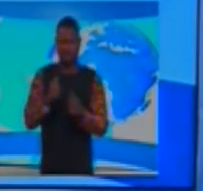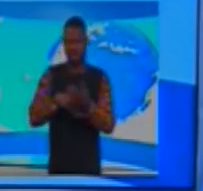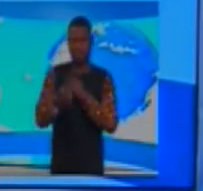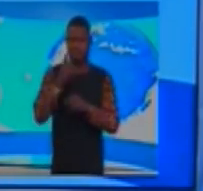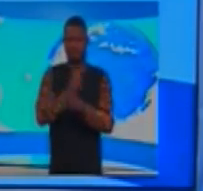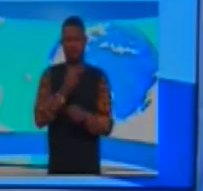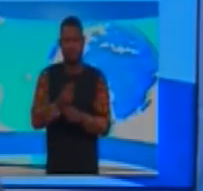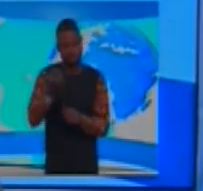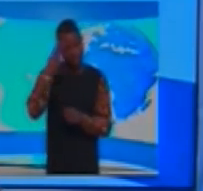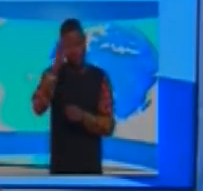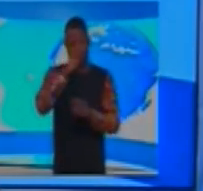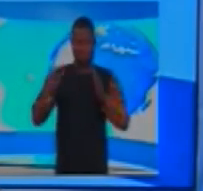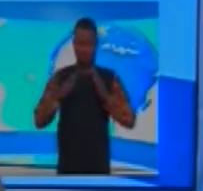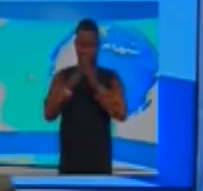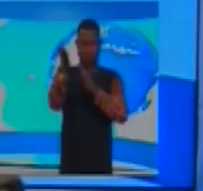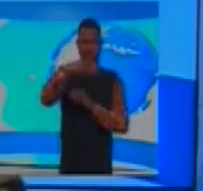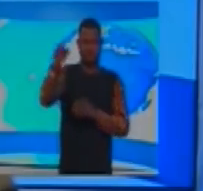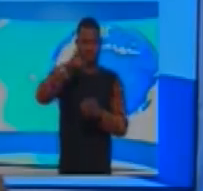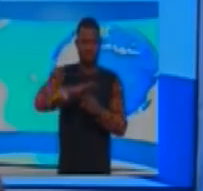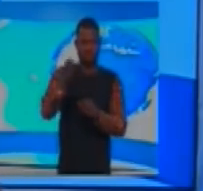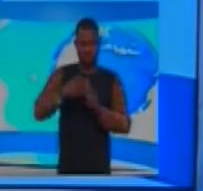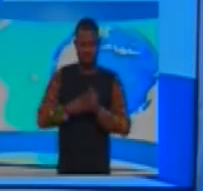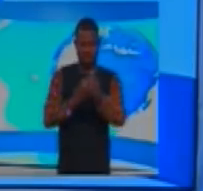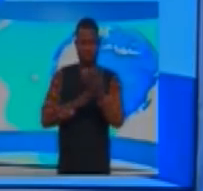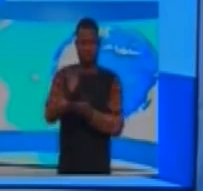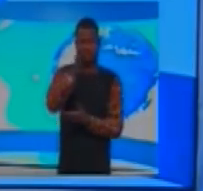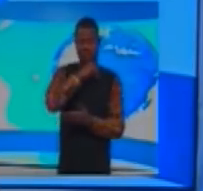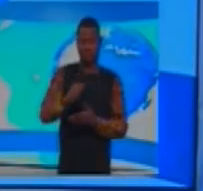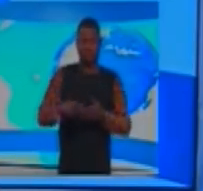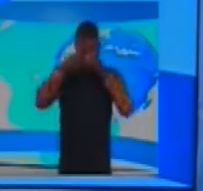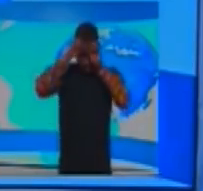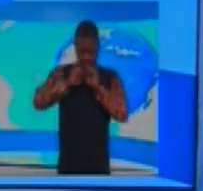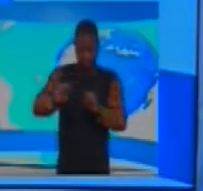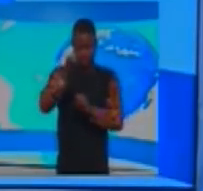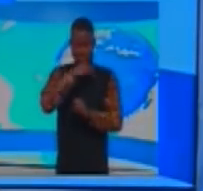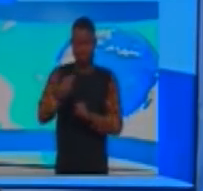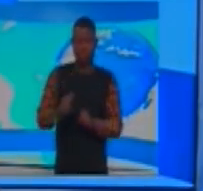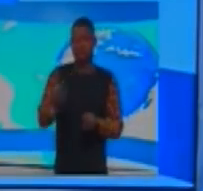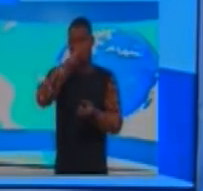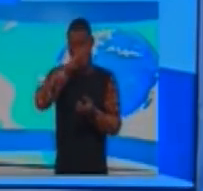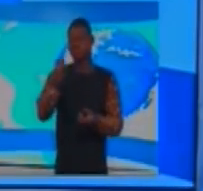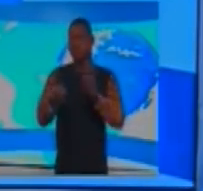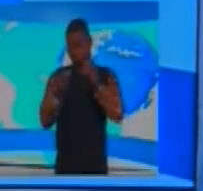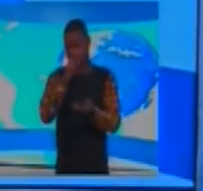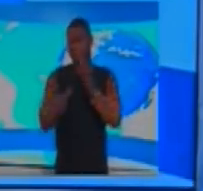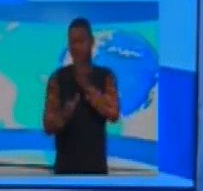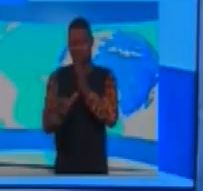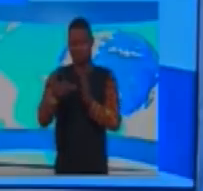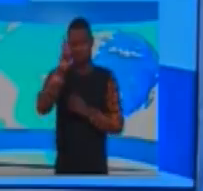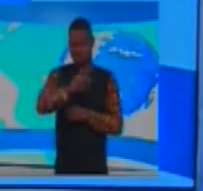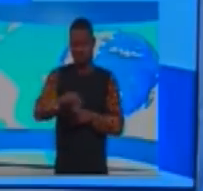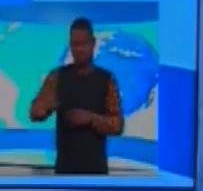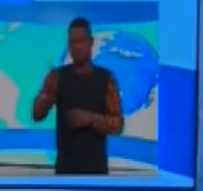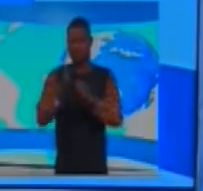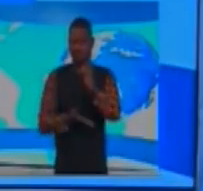défis électoraux. Une délégation conduite par le président par intérim du MPP est allée à la rencontre des militants